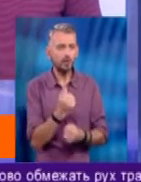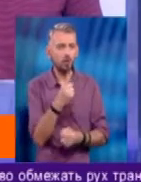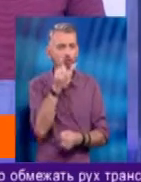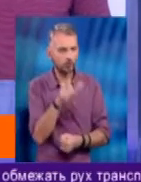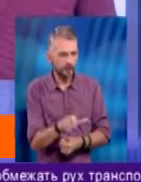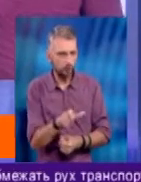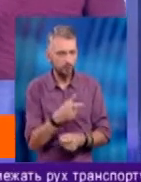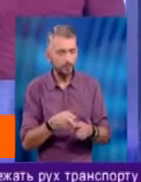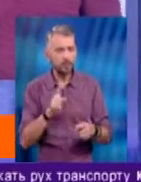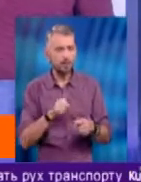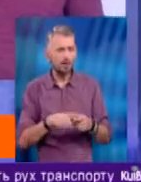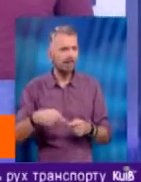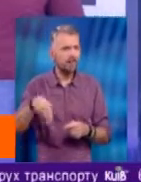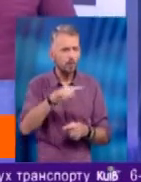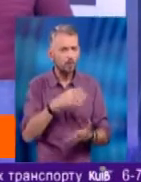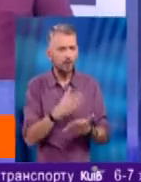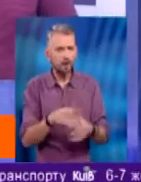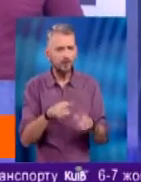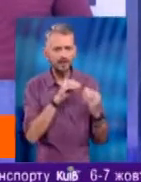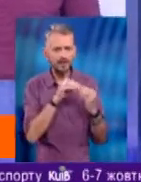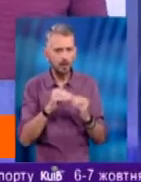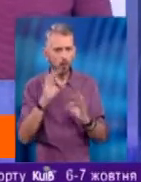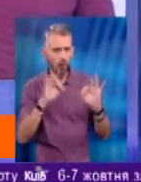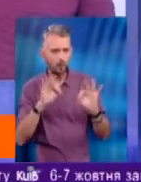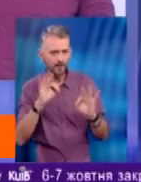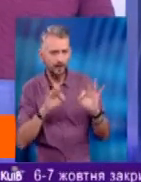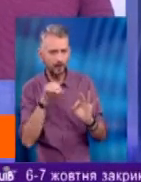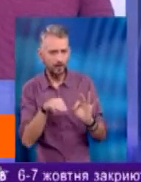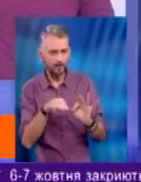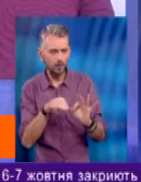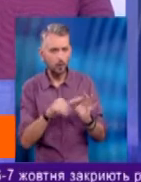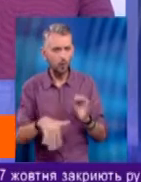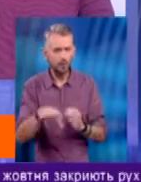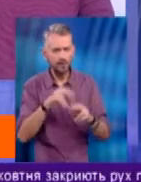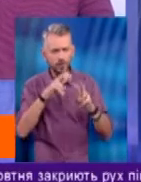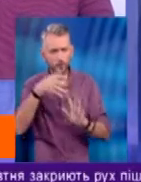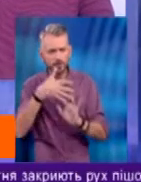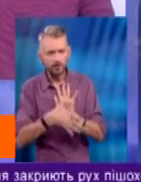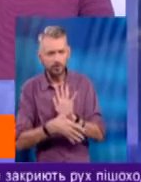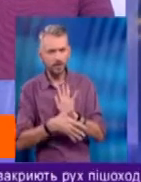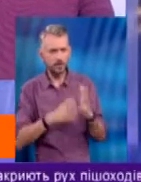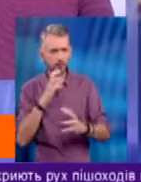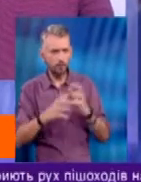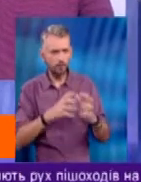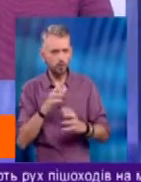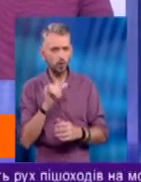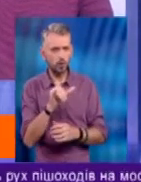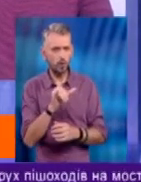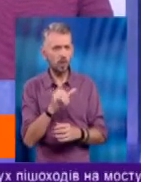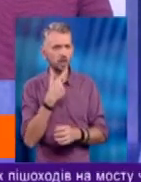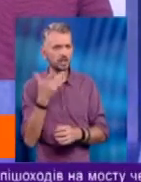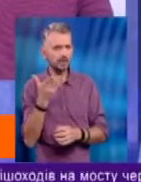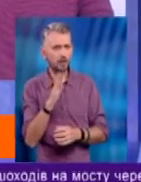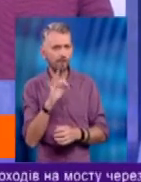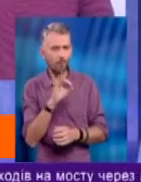Це всюди є такий сталий коефіцієнт у всіх дослідженнях світових, у звітах